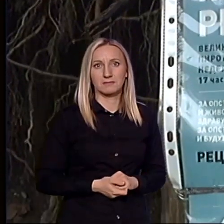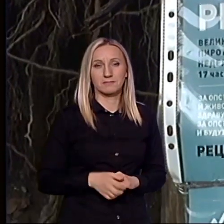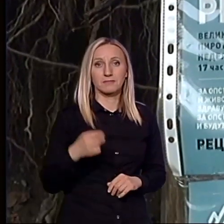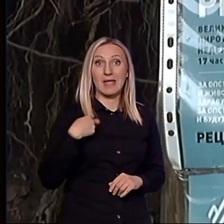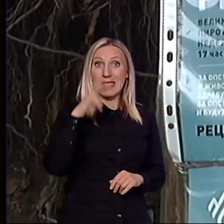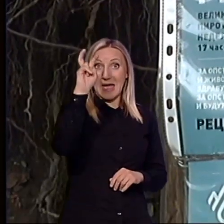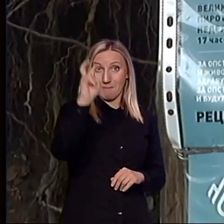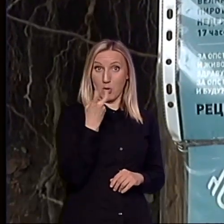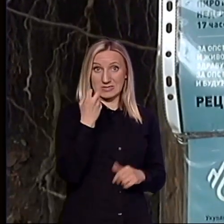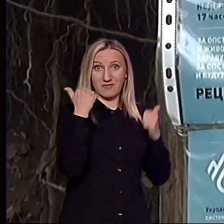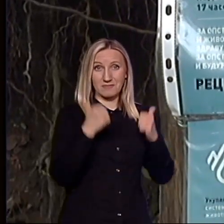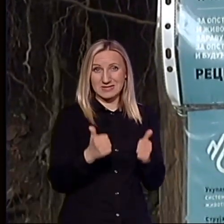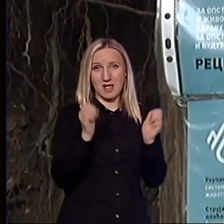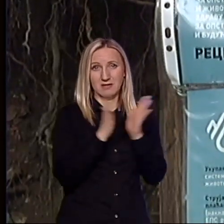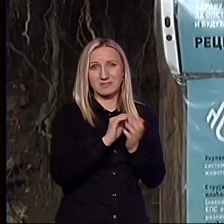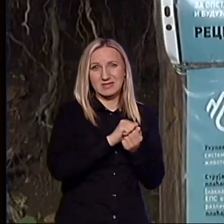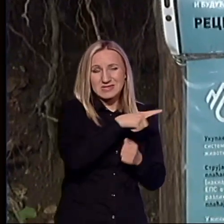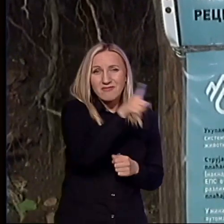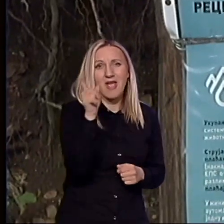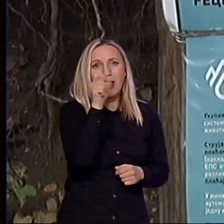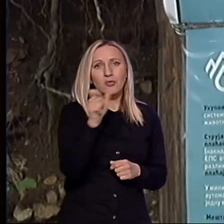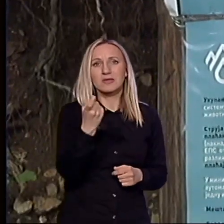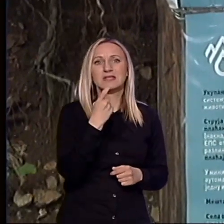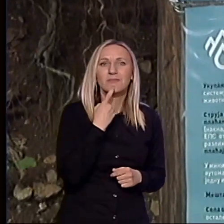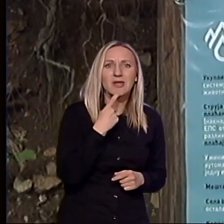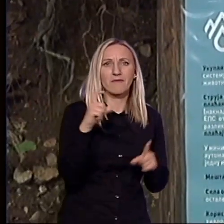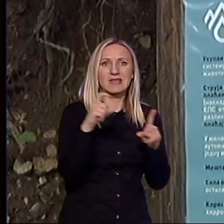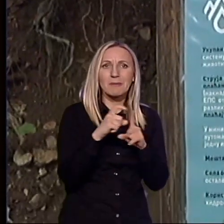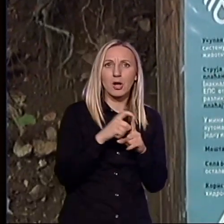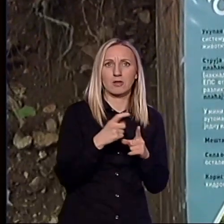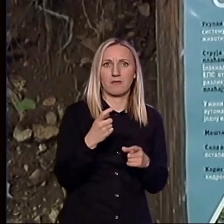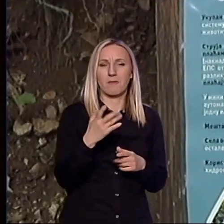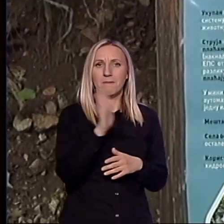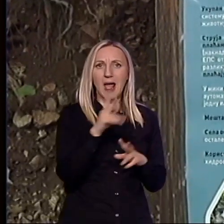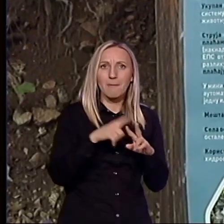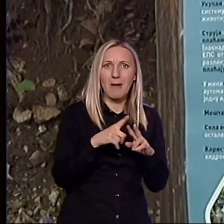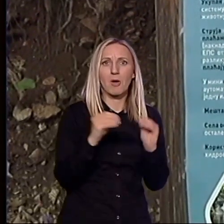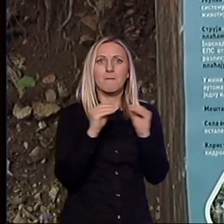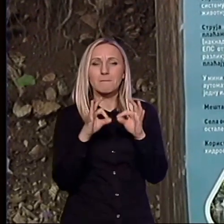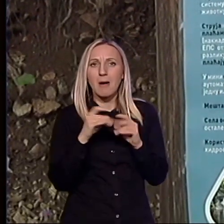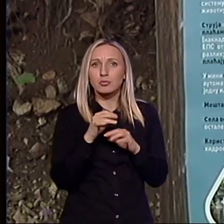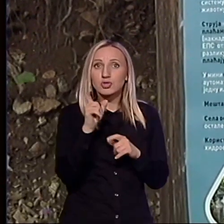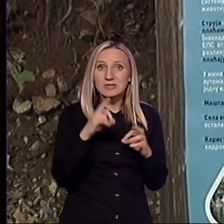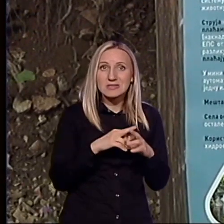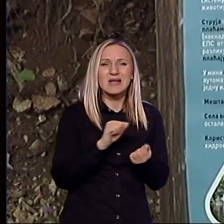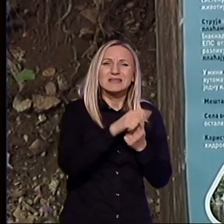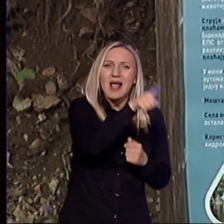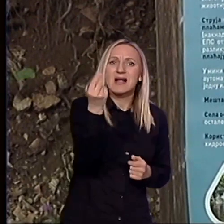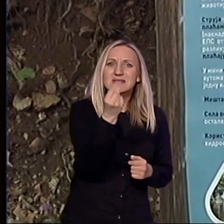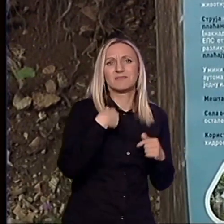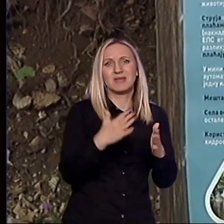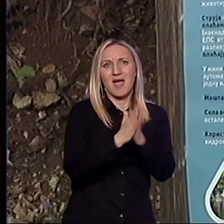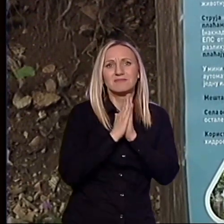Pozivam ovom prilikom sve ljude iz Pirotskog okruga, Dimitrovgrad, Pirot, Bela Palanka, Babušnica. Pozivam celu